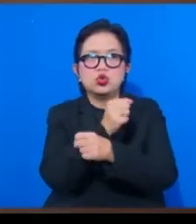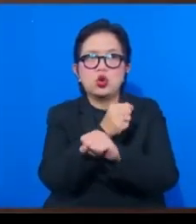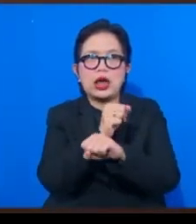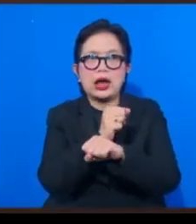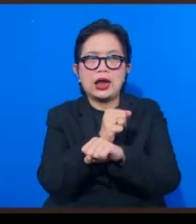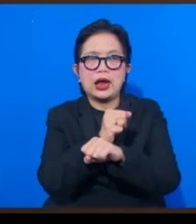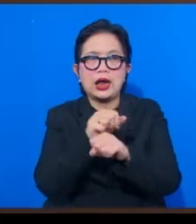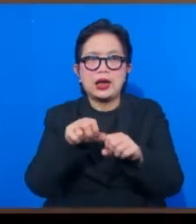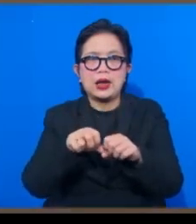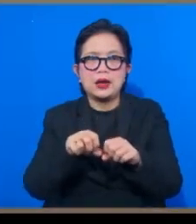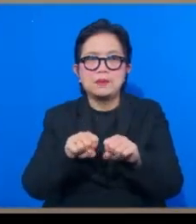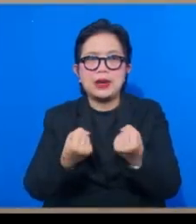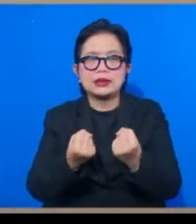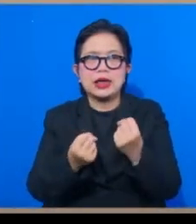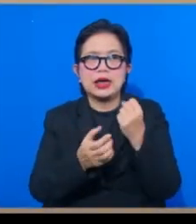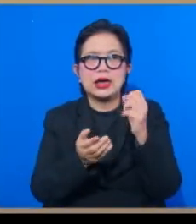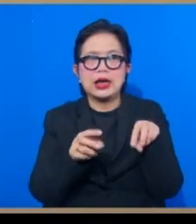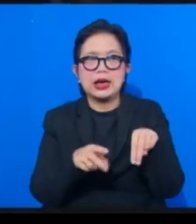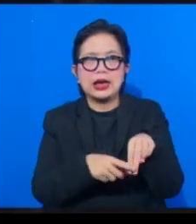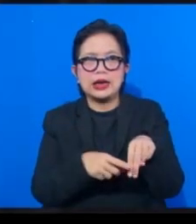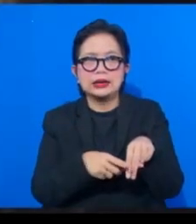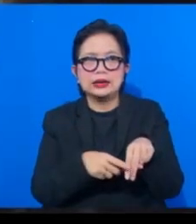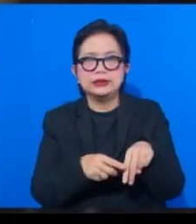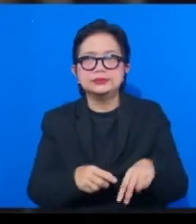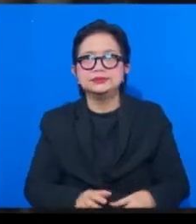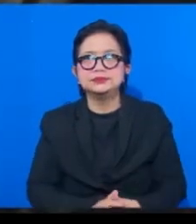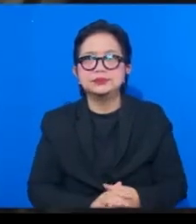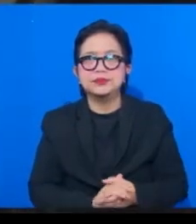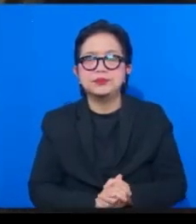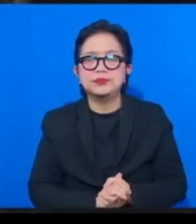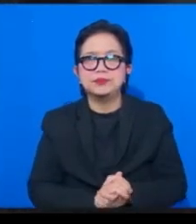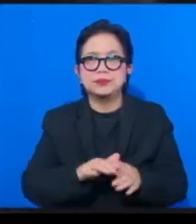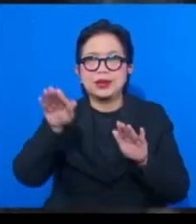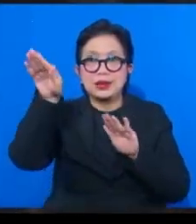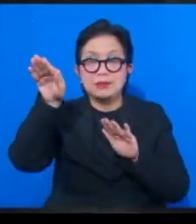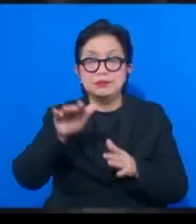guna mengungkap kejadian tersebut. Arven Kennedy, Kota Jambi, Jambi.